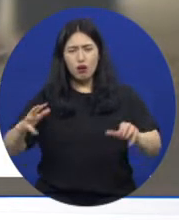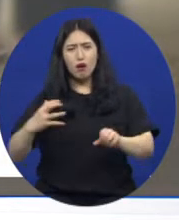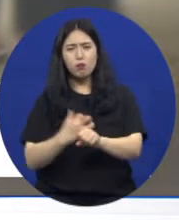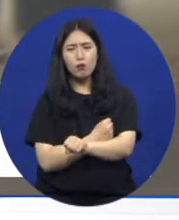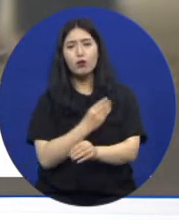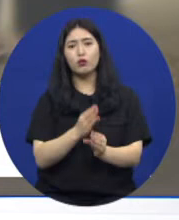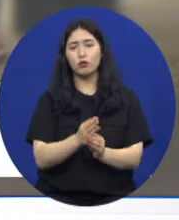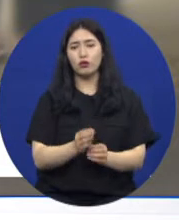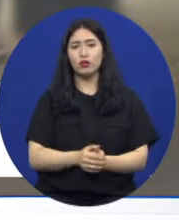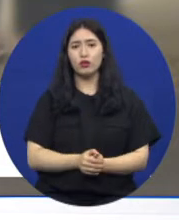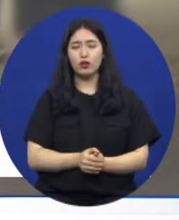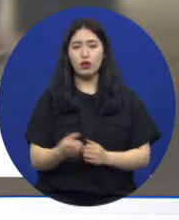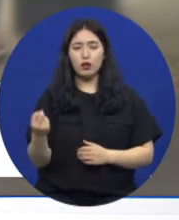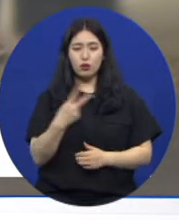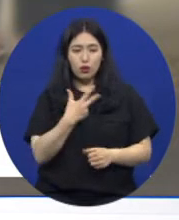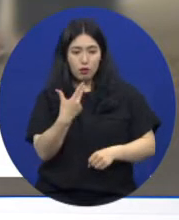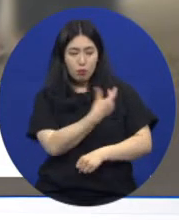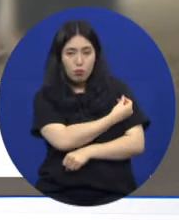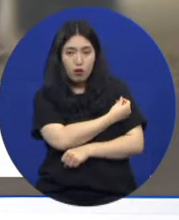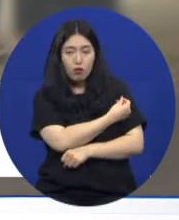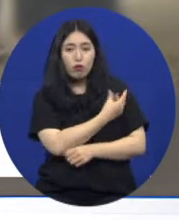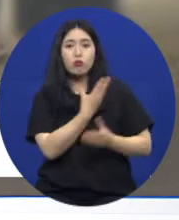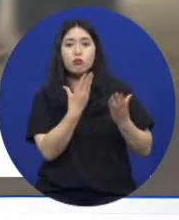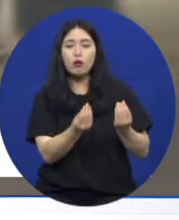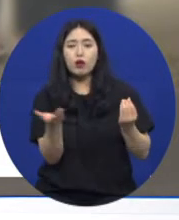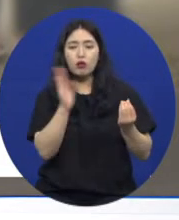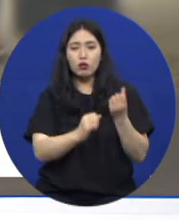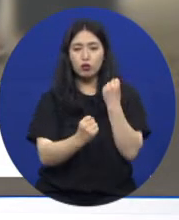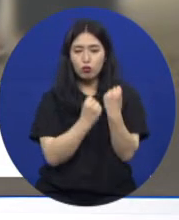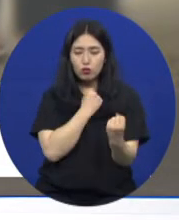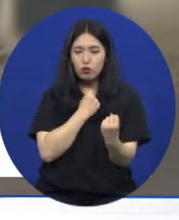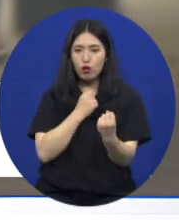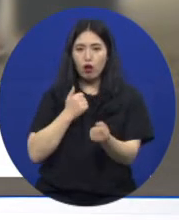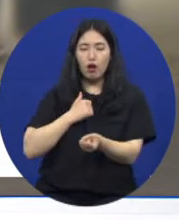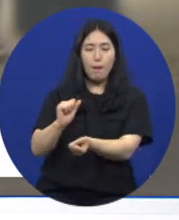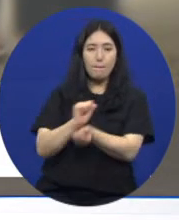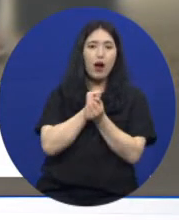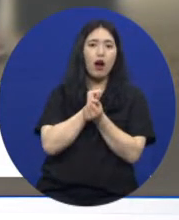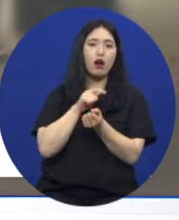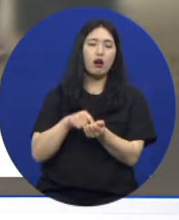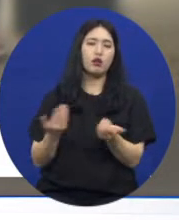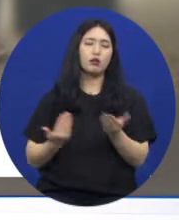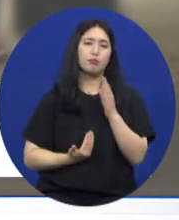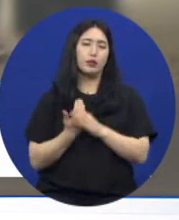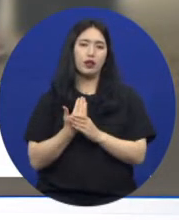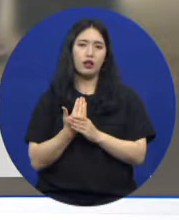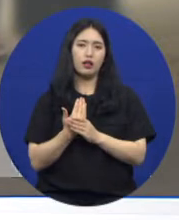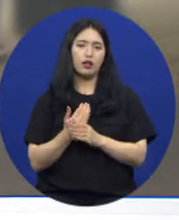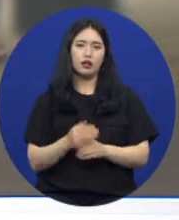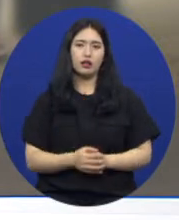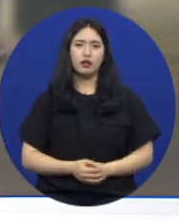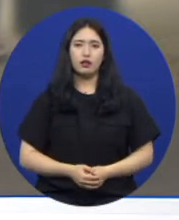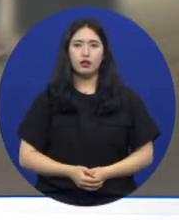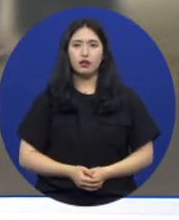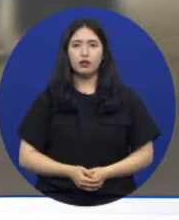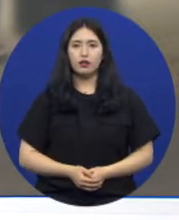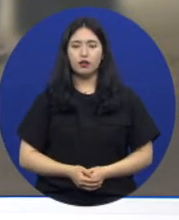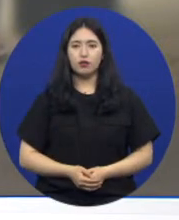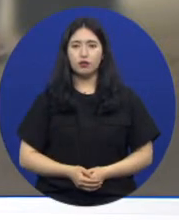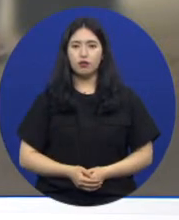무섭습니다. 또 백신을 접종했는데도 감염되는 돌파 감염 사례도 속출하고 있습니다. 김항섭 기자입니다.